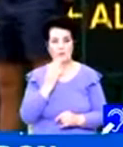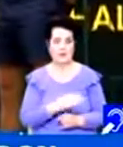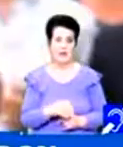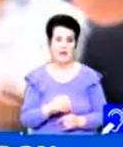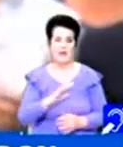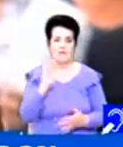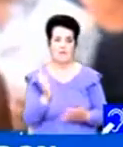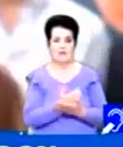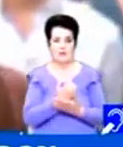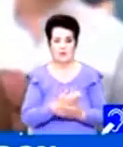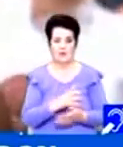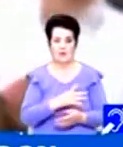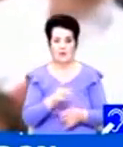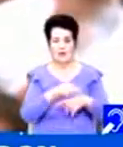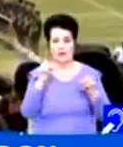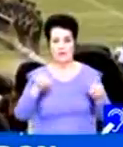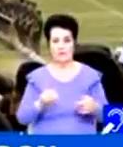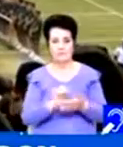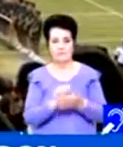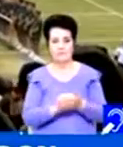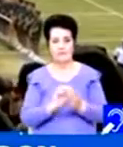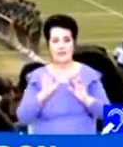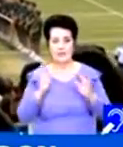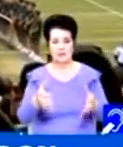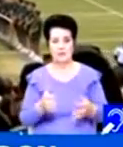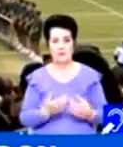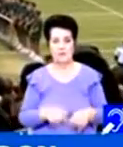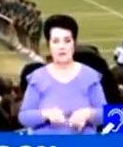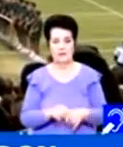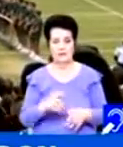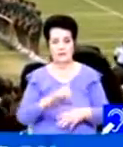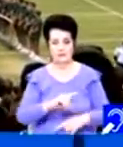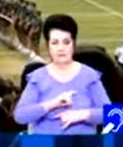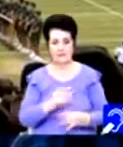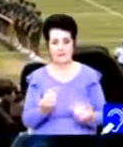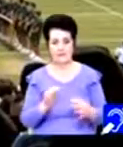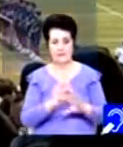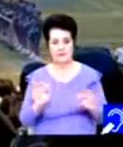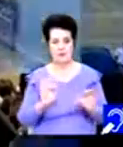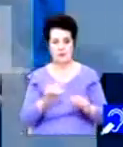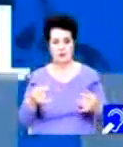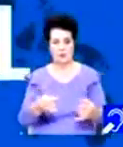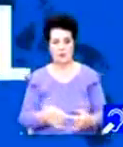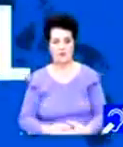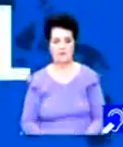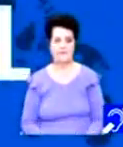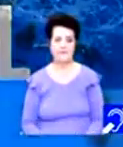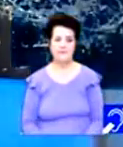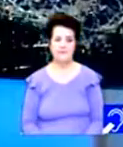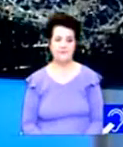ținut prima pagină a publicațiilor din întreaga lume. Ce a declarat Sirina despre finală, aflați imediat în Telejurnal.